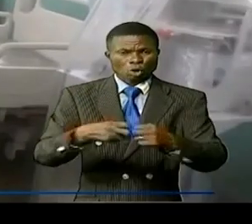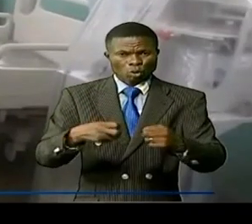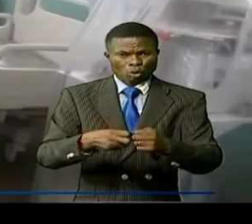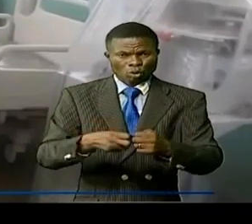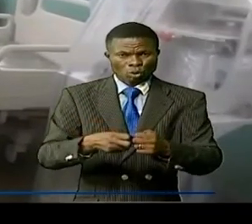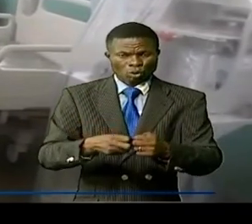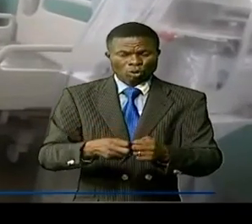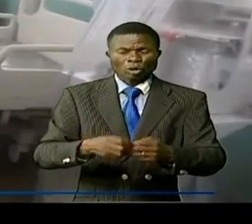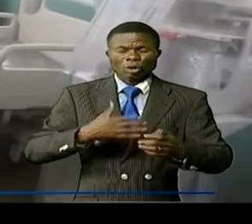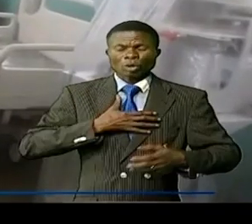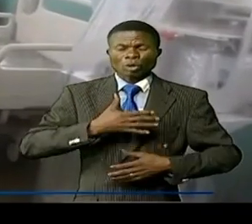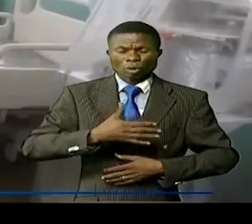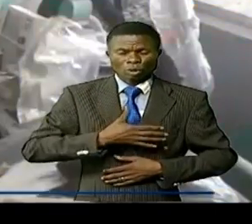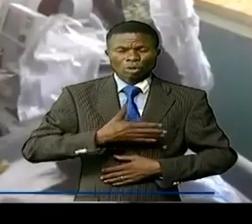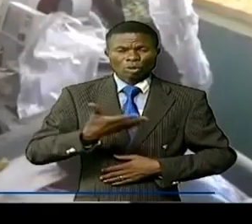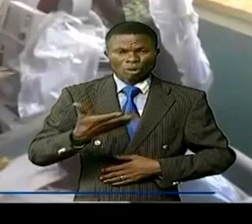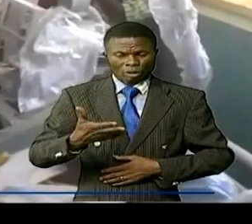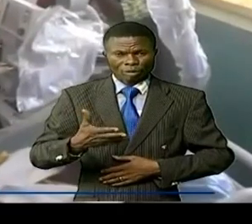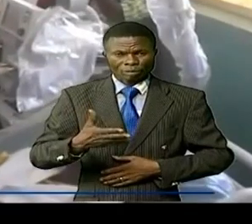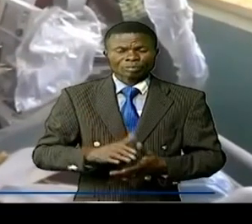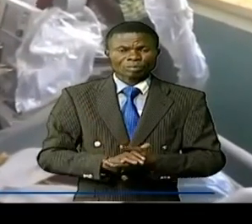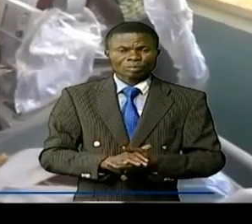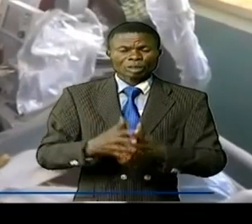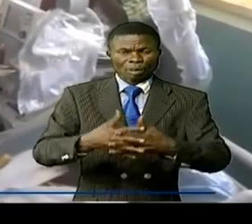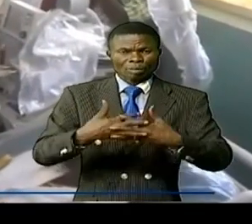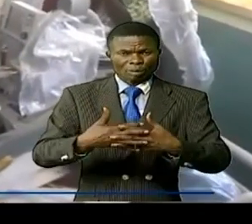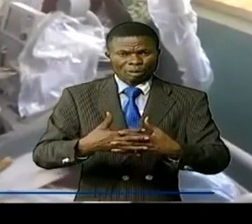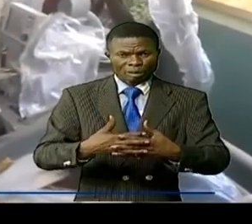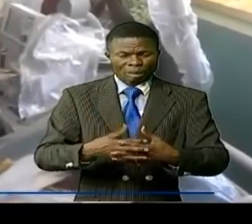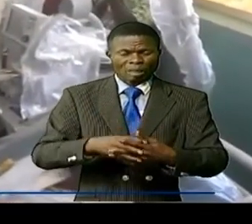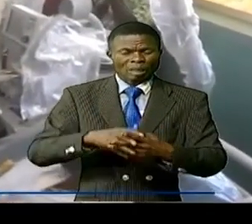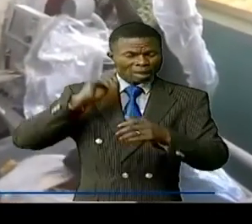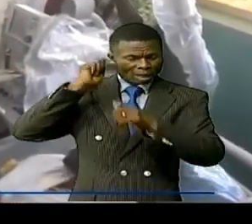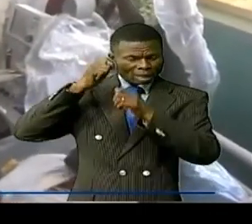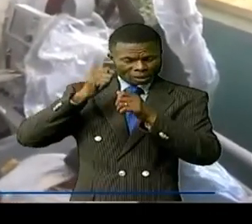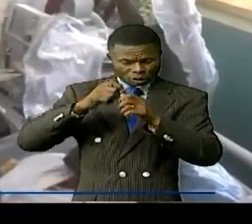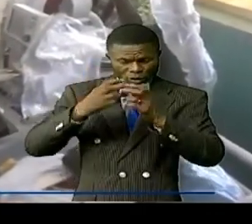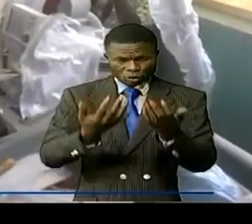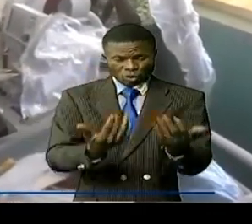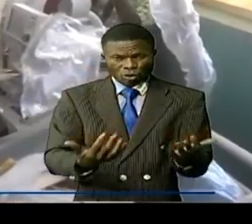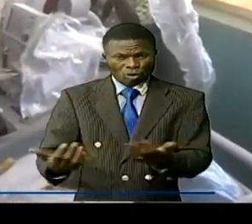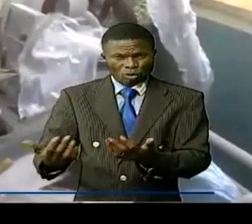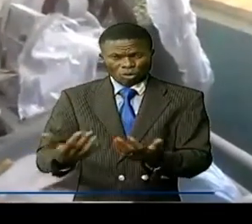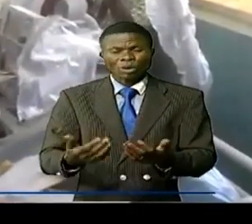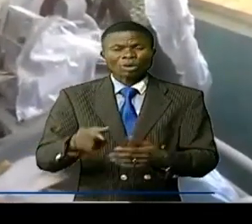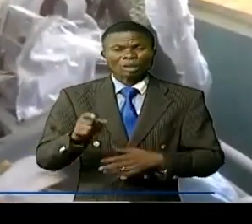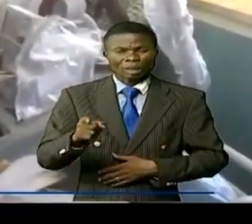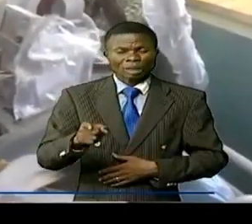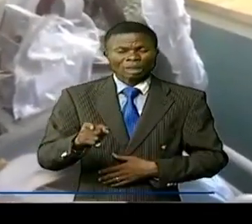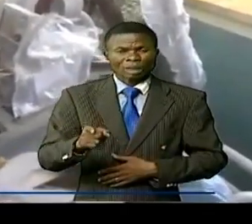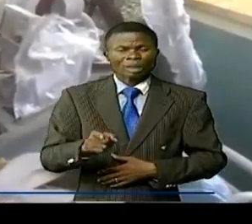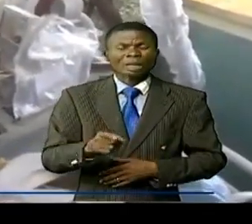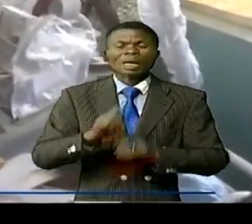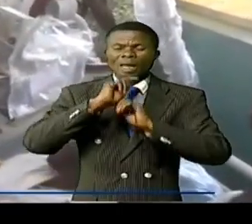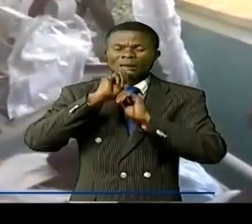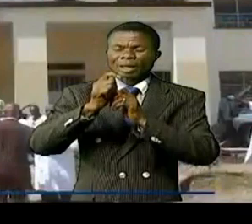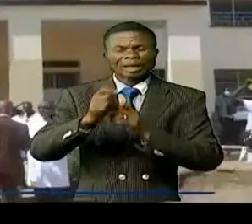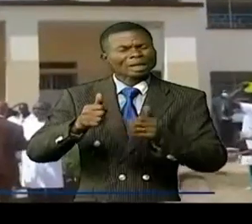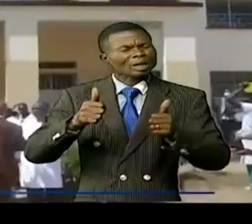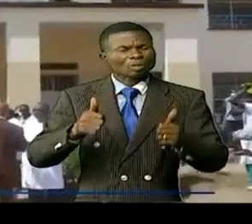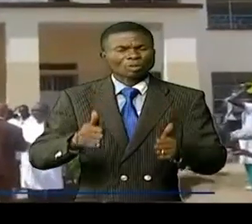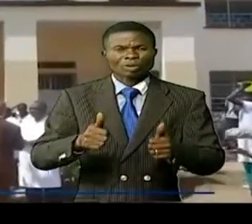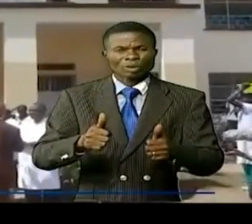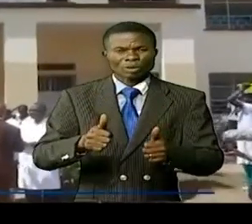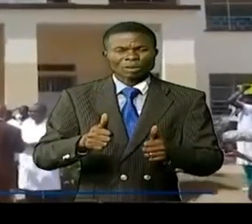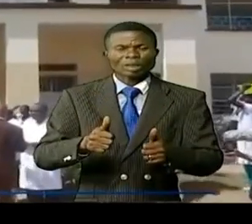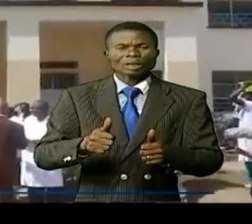concentrateurs d'oxygène, respirateurs, radionumériques et oxymètres de poule, qui sont un geste salutaire posé